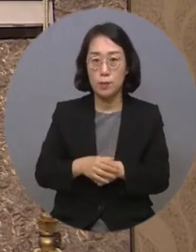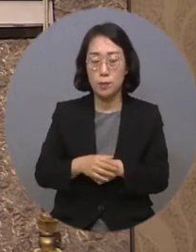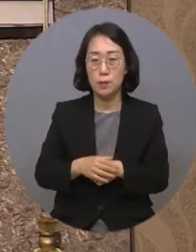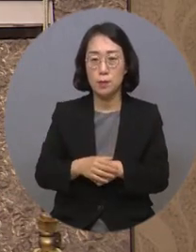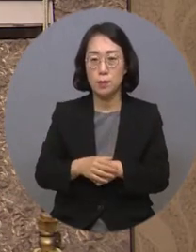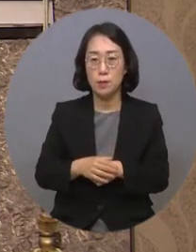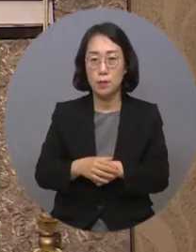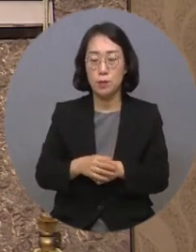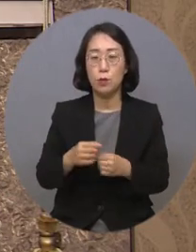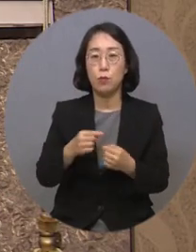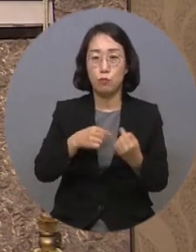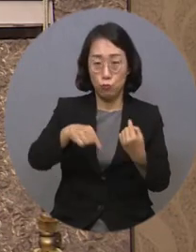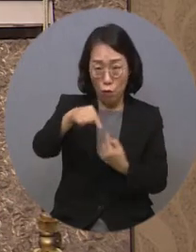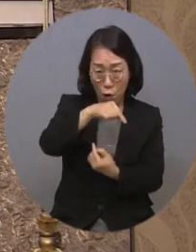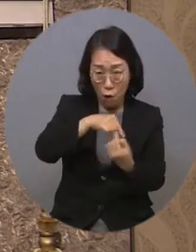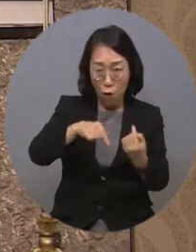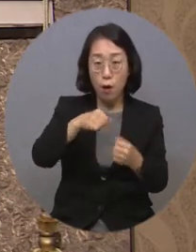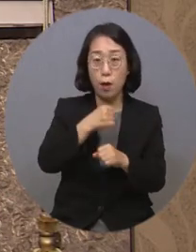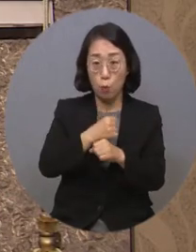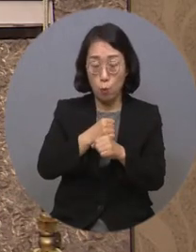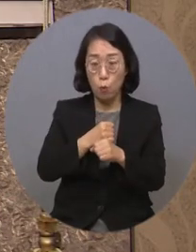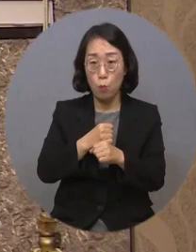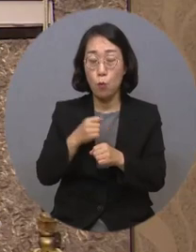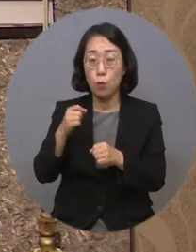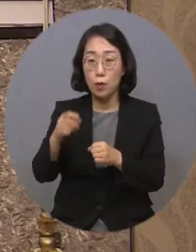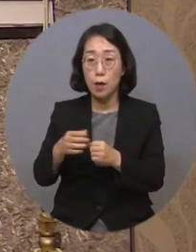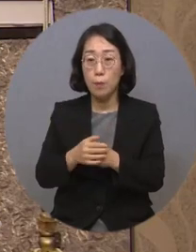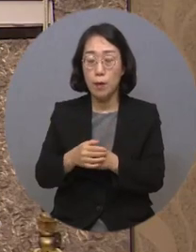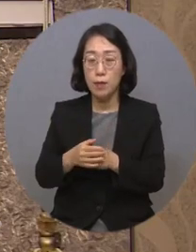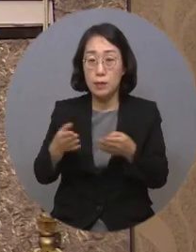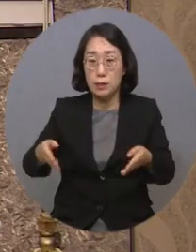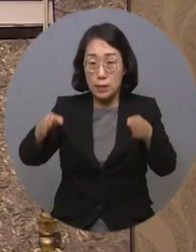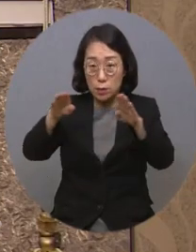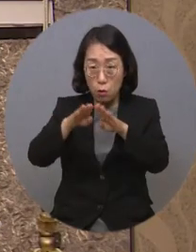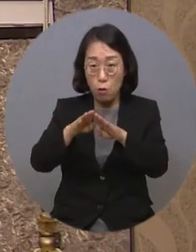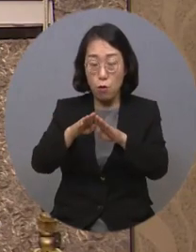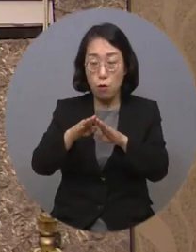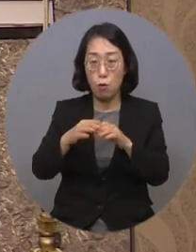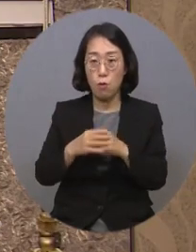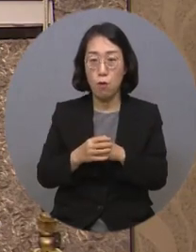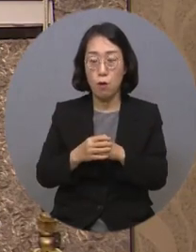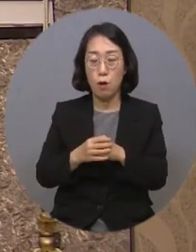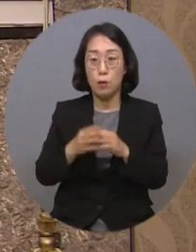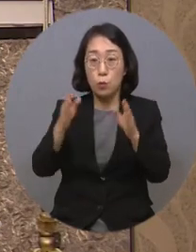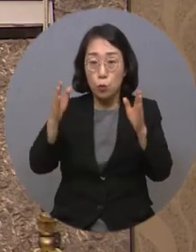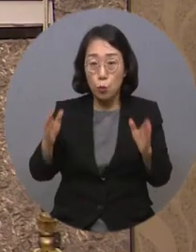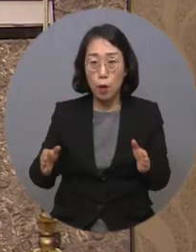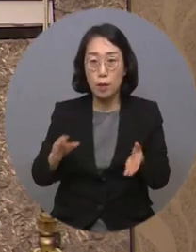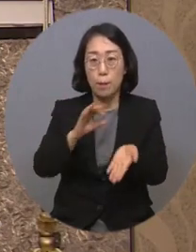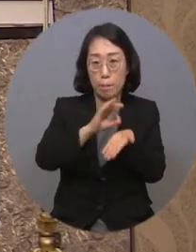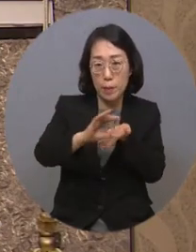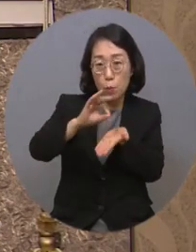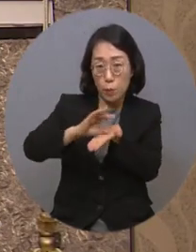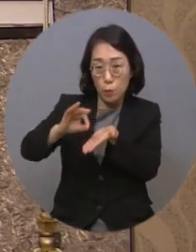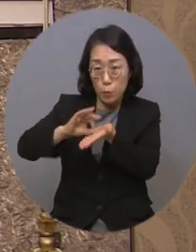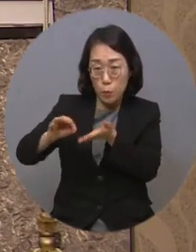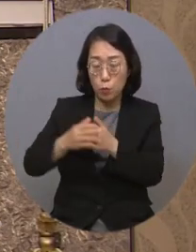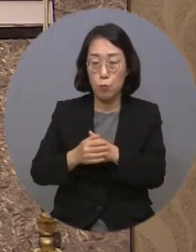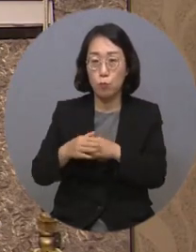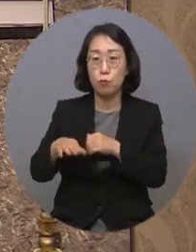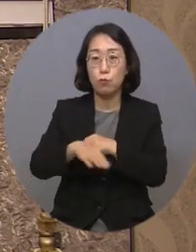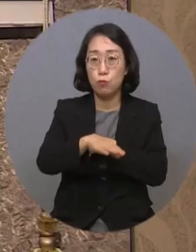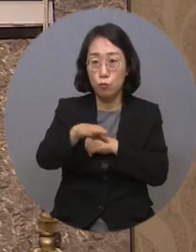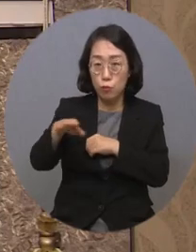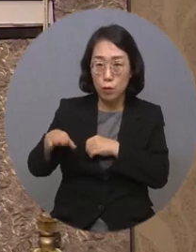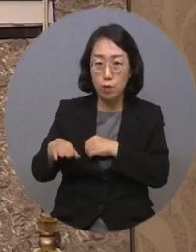됐고 또 이제 그 시설을 하는 동안 그 들어가는 여러 가지 비용들은 이제 저희들이 있는